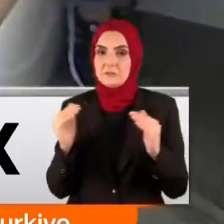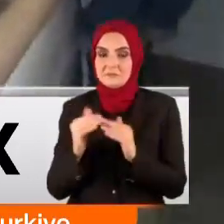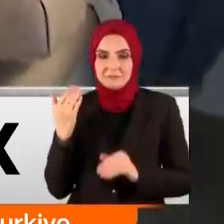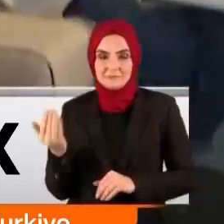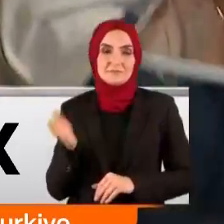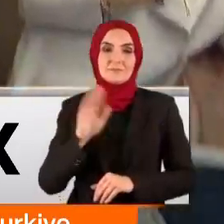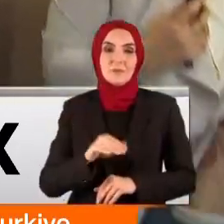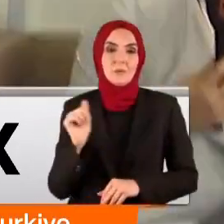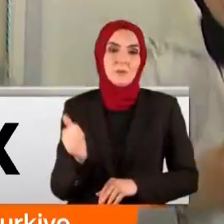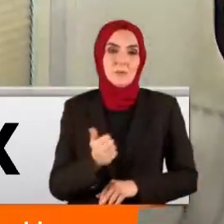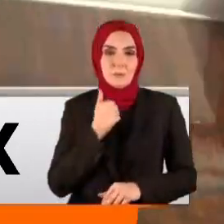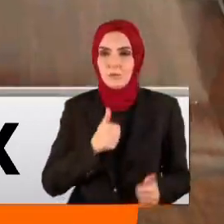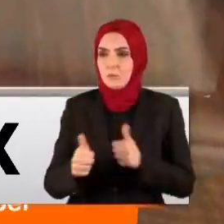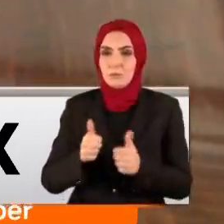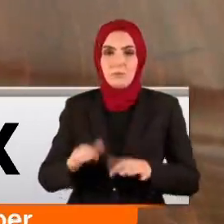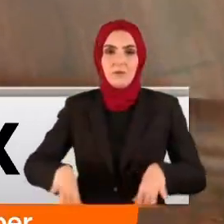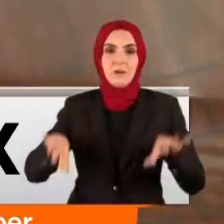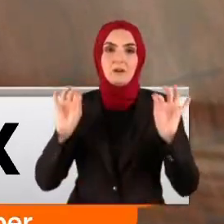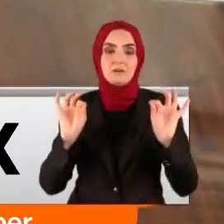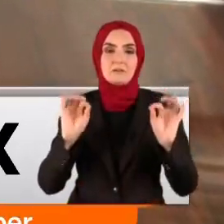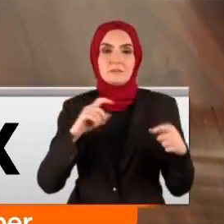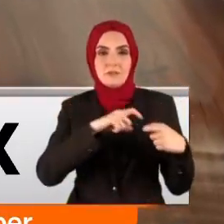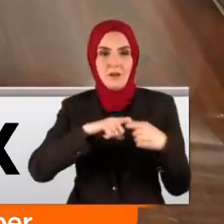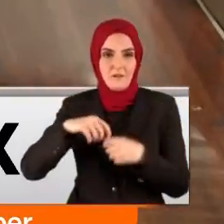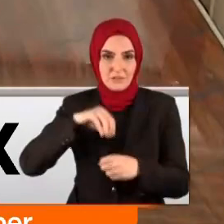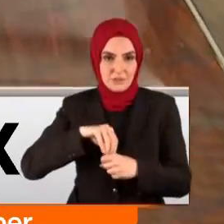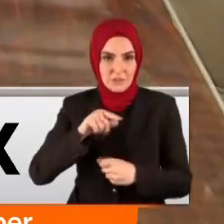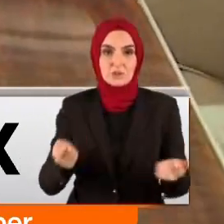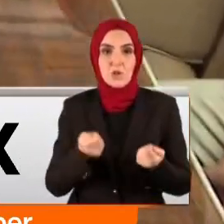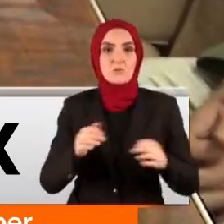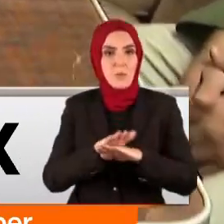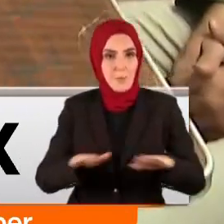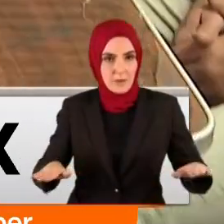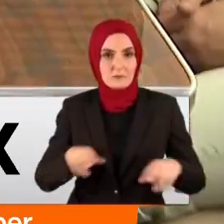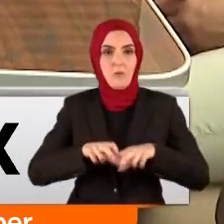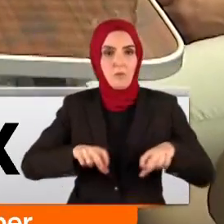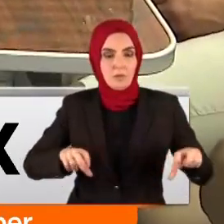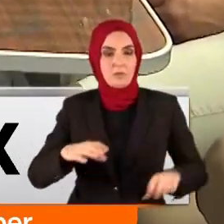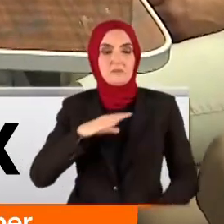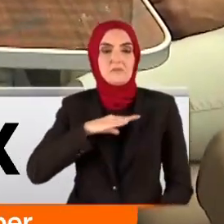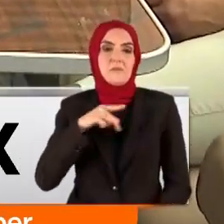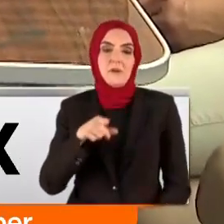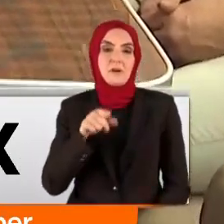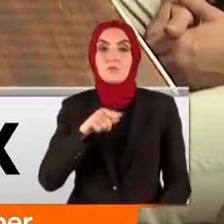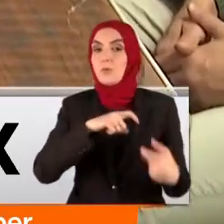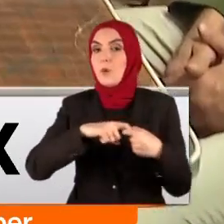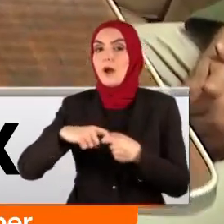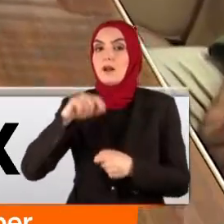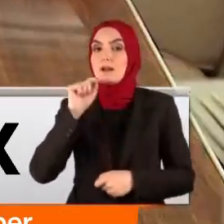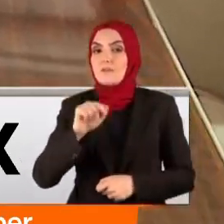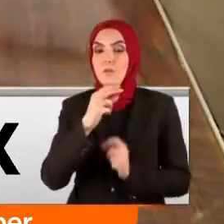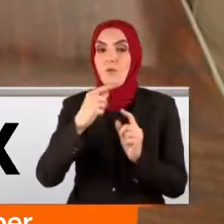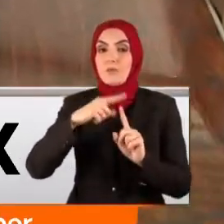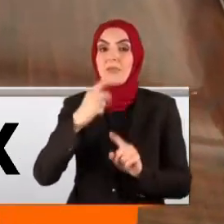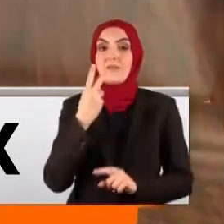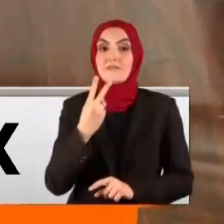bir karavanın içerisindeyiz. İşte bu şekilde çalışma masası ve koltukları da bulunuyor. Yine bu karavanın ÖTV